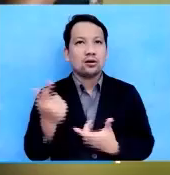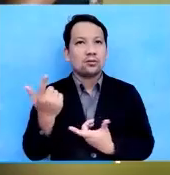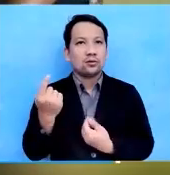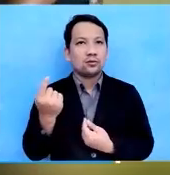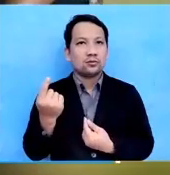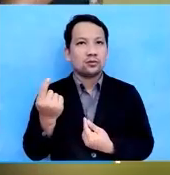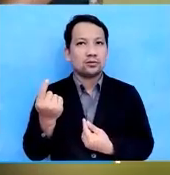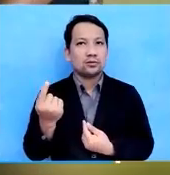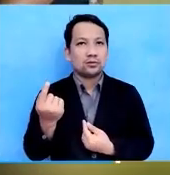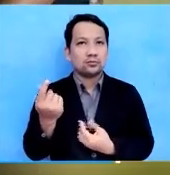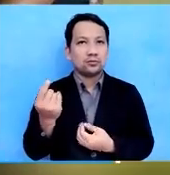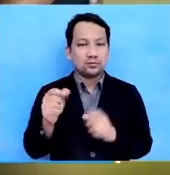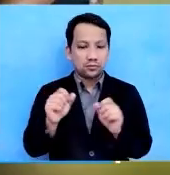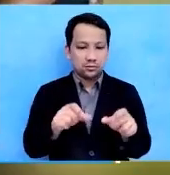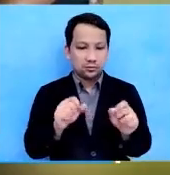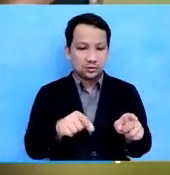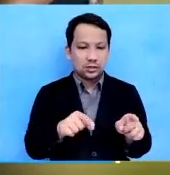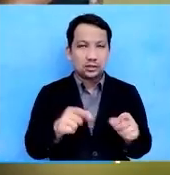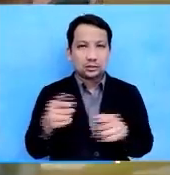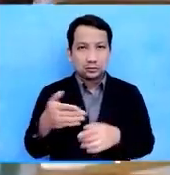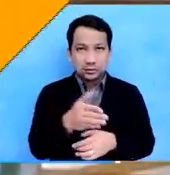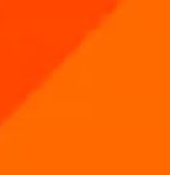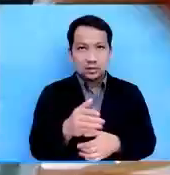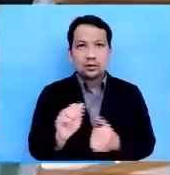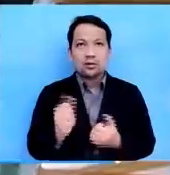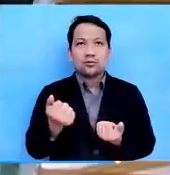ang bentahan ng isda dyan?